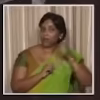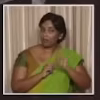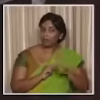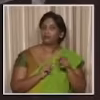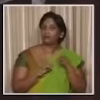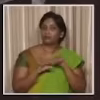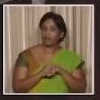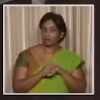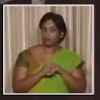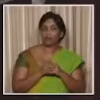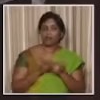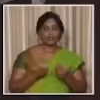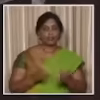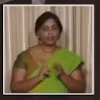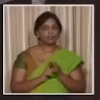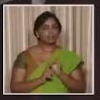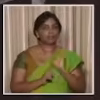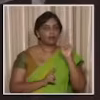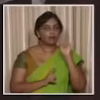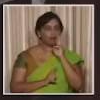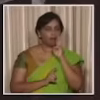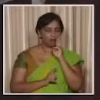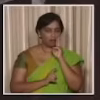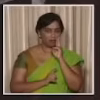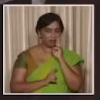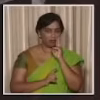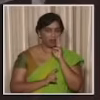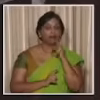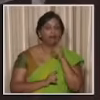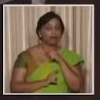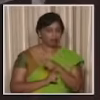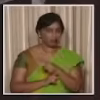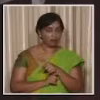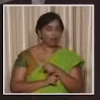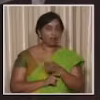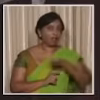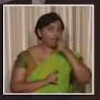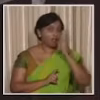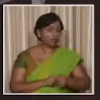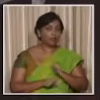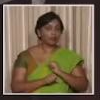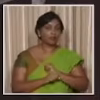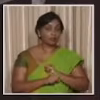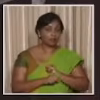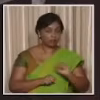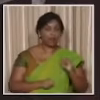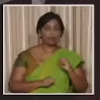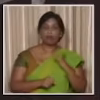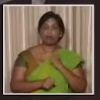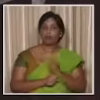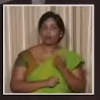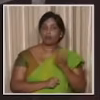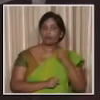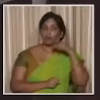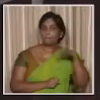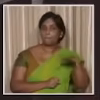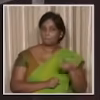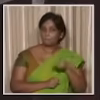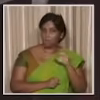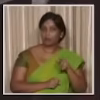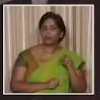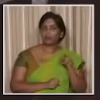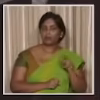inne Watman Janadhipathi Ranil Wickremesinghe mathuma. Ethara ethumage anumatiyak nathuwa me rajya mudal avabhavitha kara